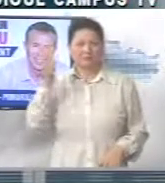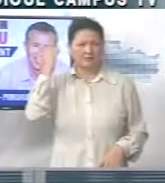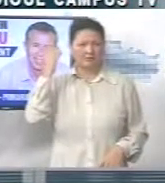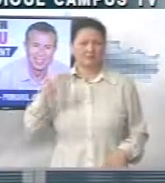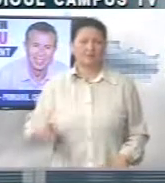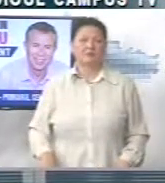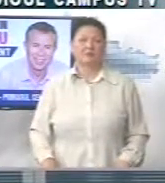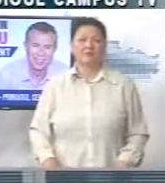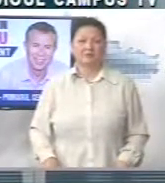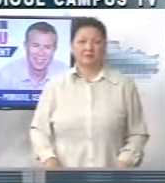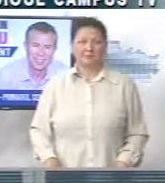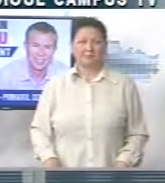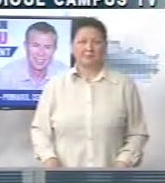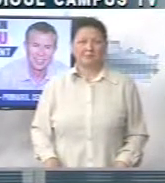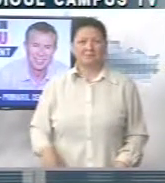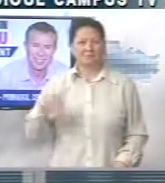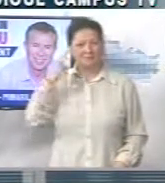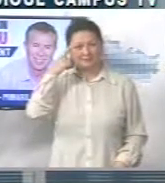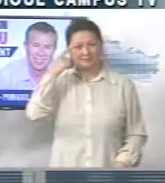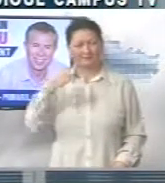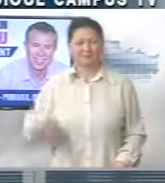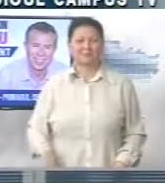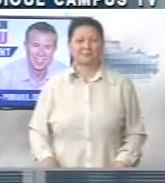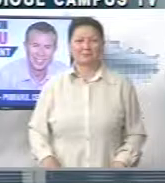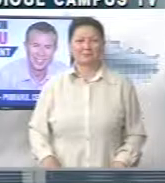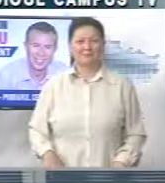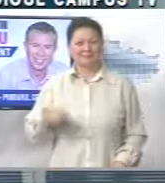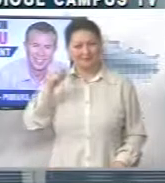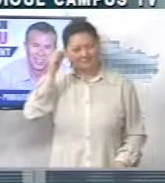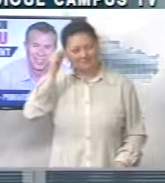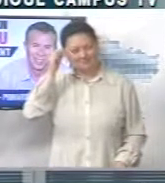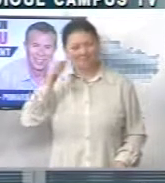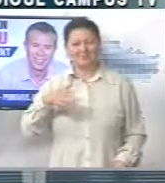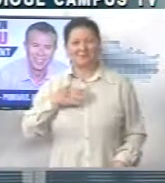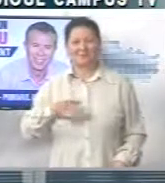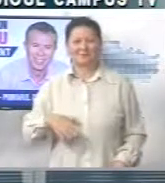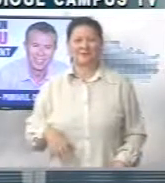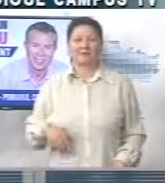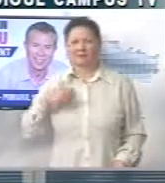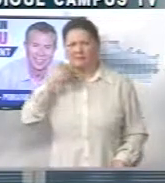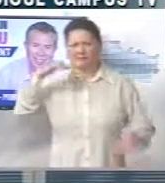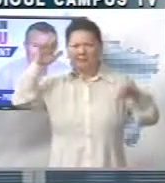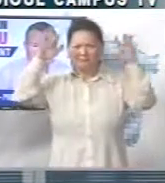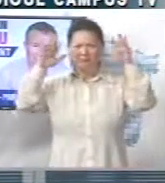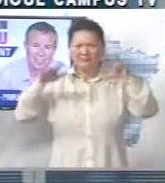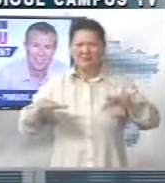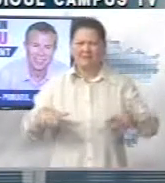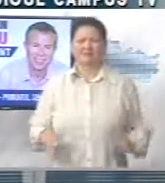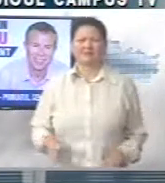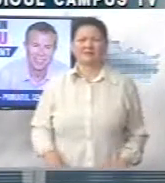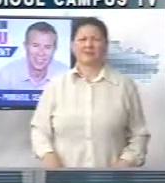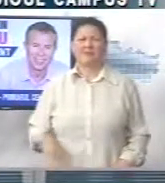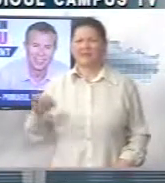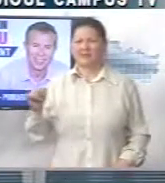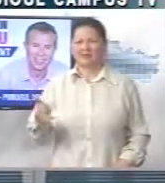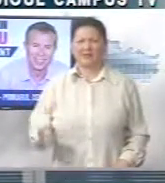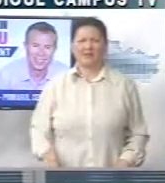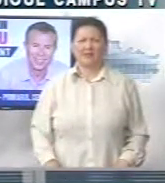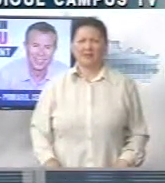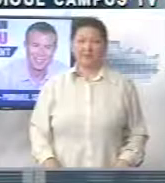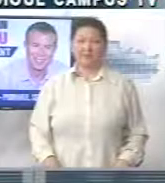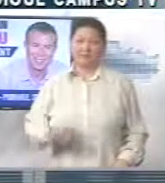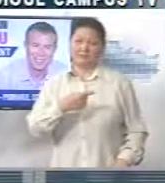că țin foarte bine aminte și mi-aduc până la urmă cu plăcere acele momente când ploua afară și erau acele ploi și a fost